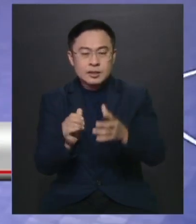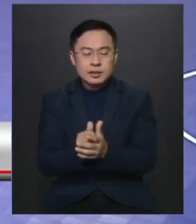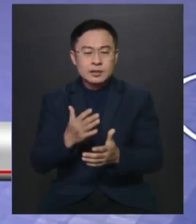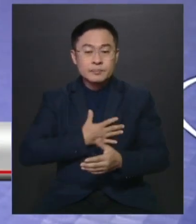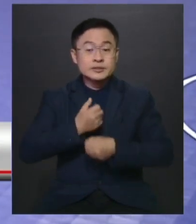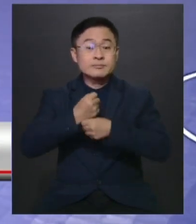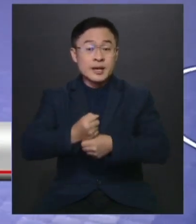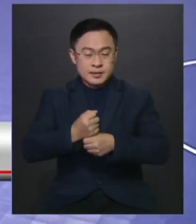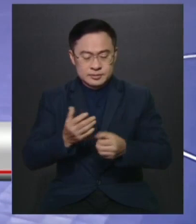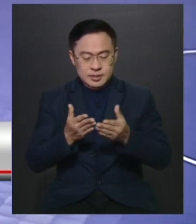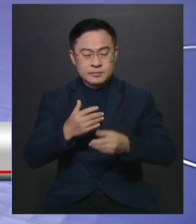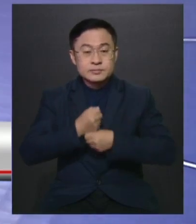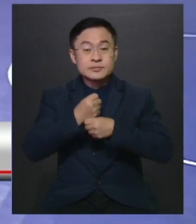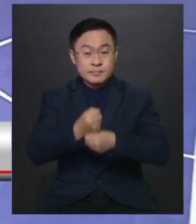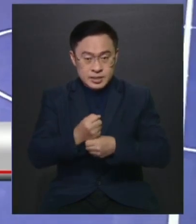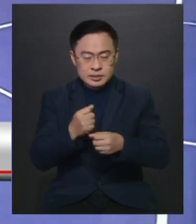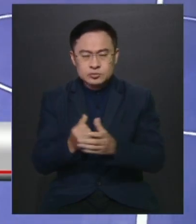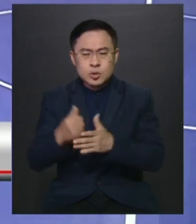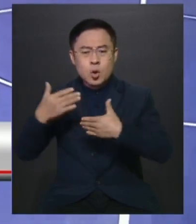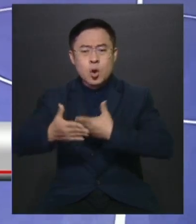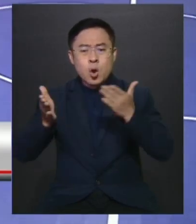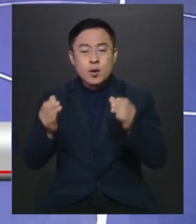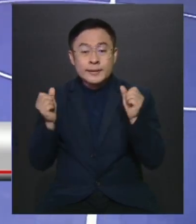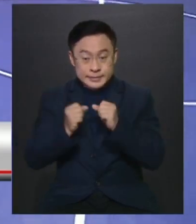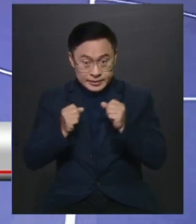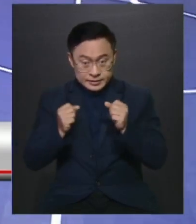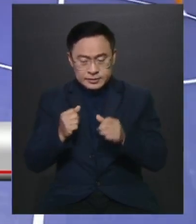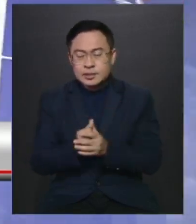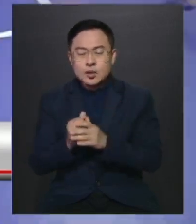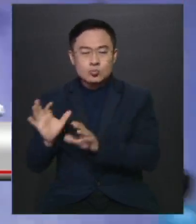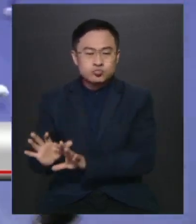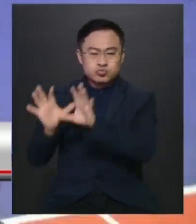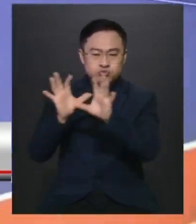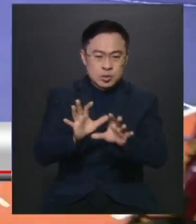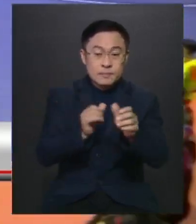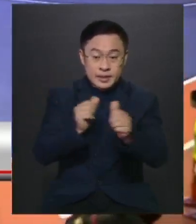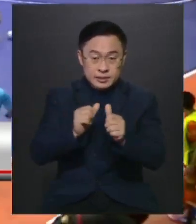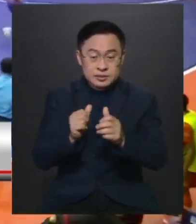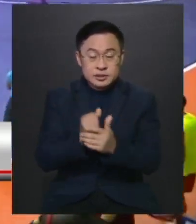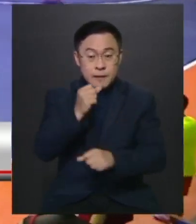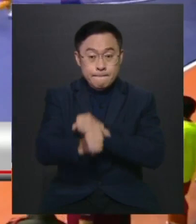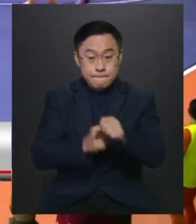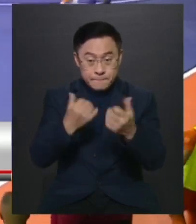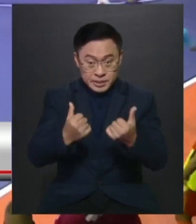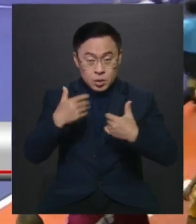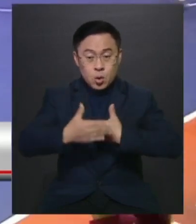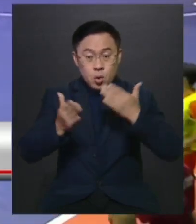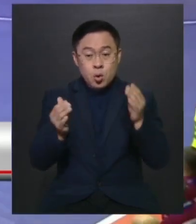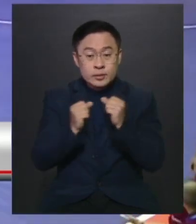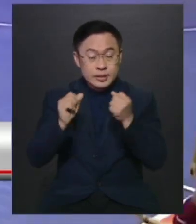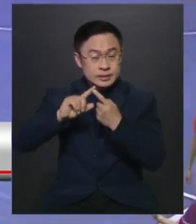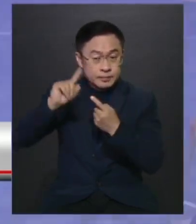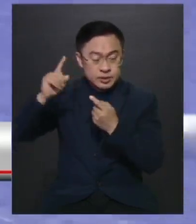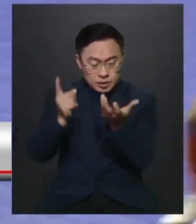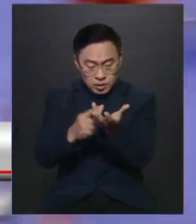โกดังสเตเดียมรับการมายืนของห้องเย็นท่าข้ามที่ยังไม่แพ้ใครในฤดูกาลนี้แล้วเริ่มเกมมาเพียง 5นาทีการ